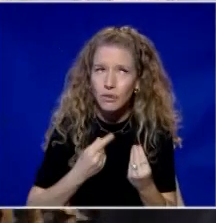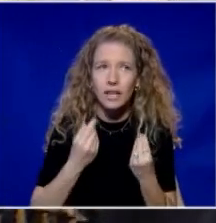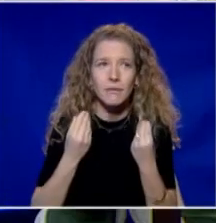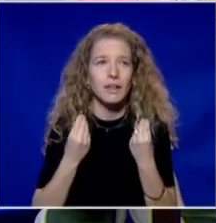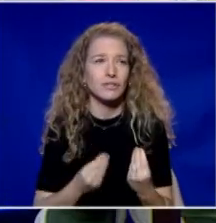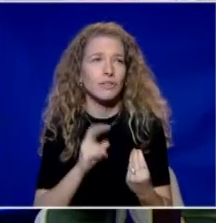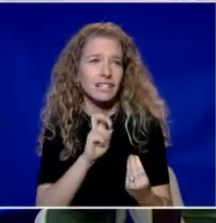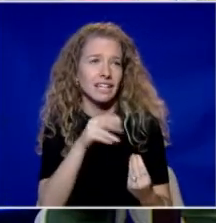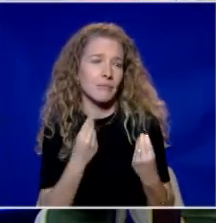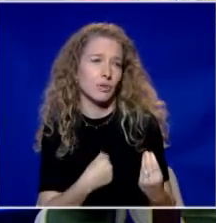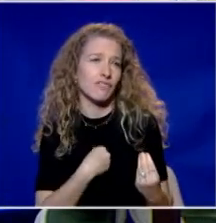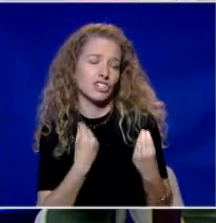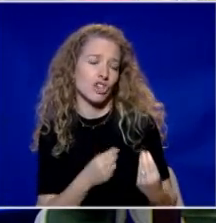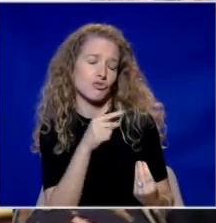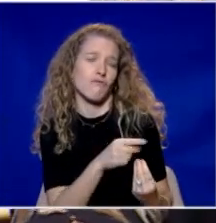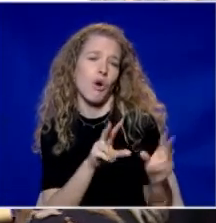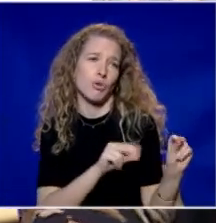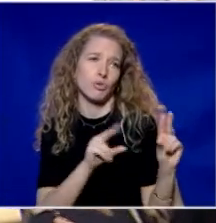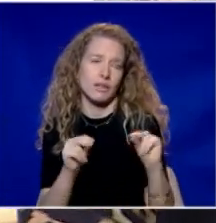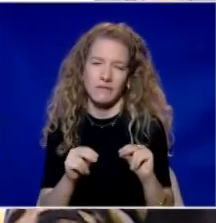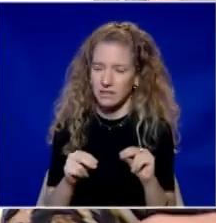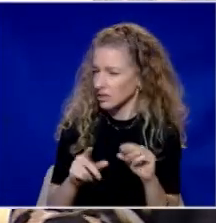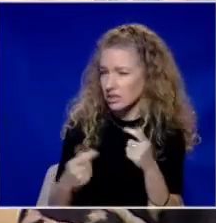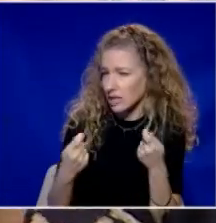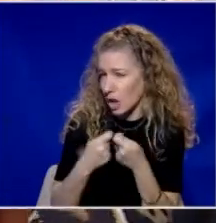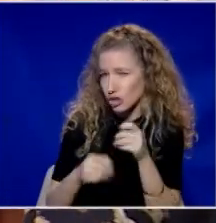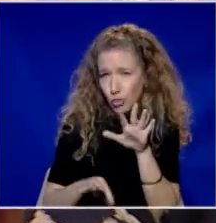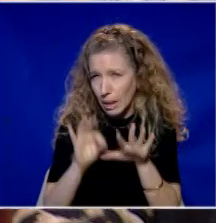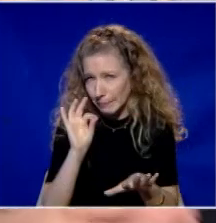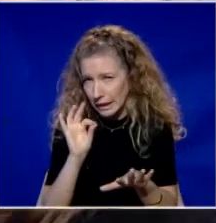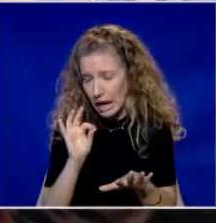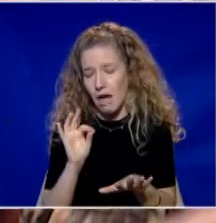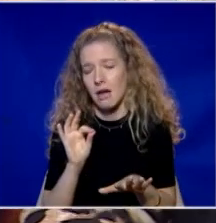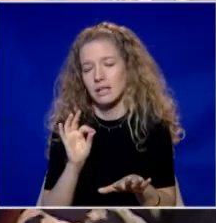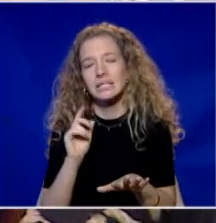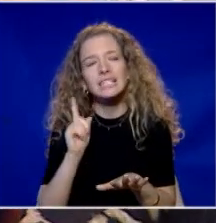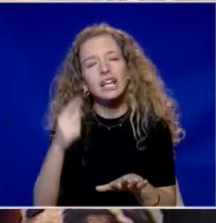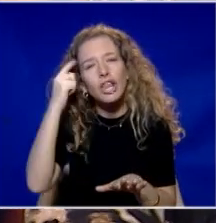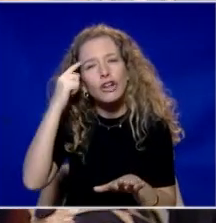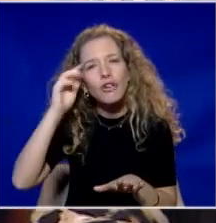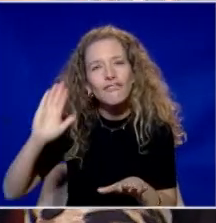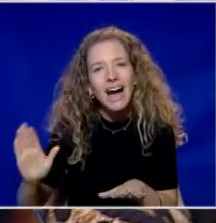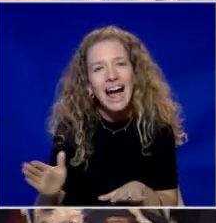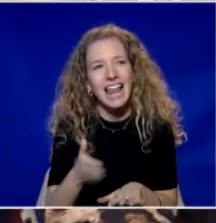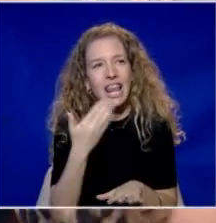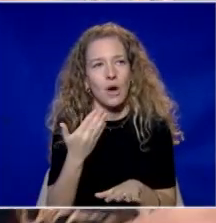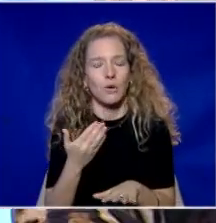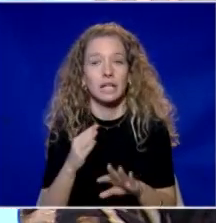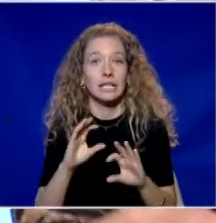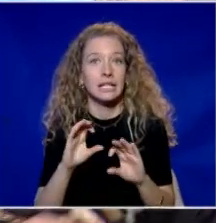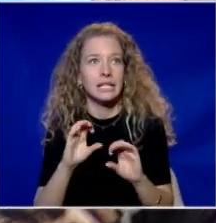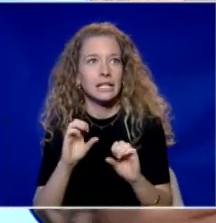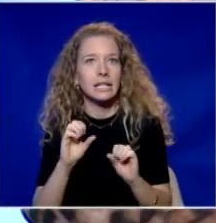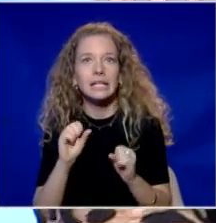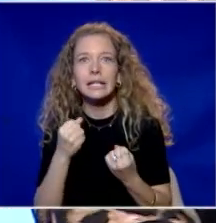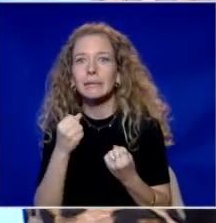לי שטוב לו. אבל כאילו צריך לבחור, בינך לבינם. לא, זה לא עניין של בחירה, הוא צריך לחשוב גם על הכל. אם זה דבר, זו אישה שפוגעת